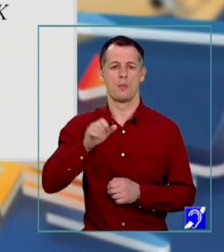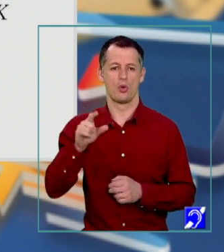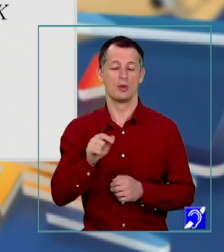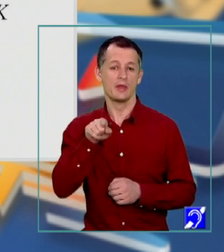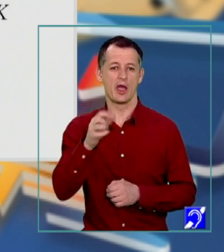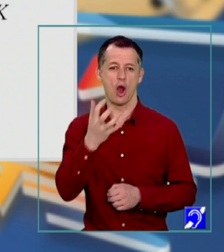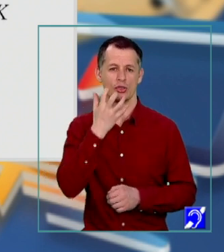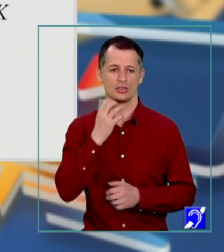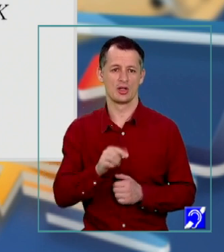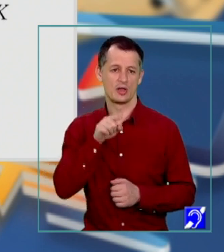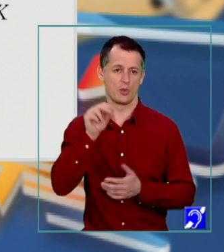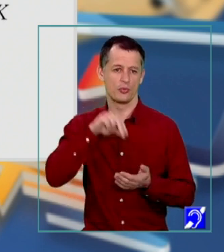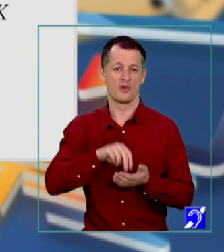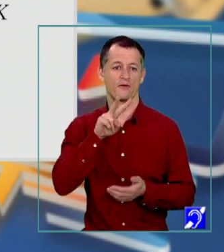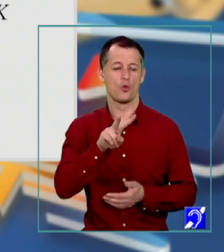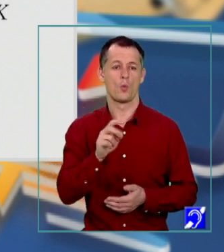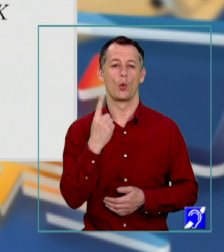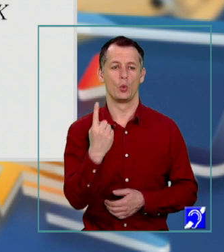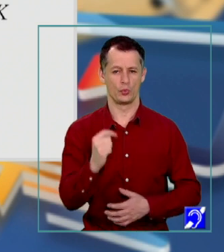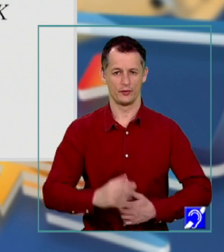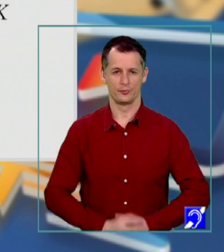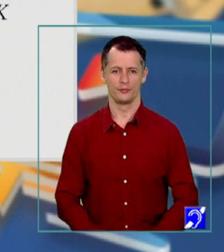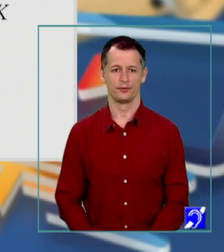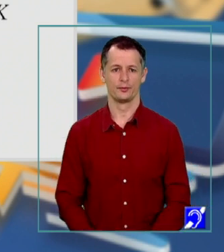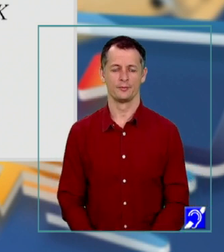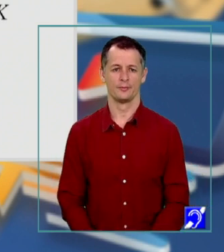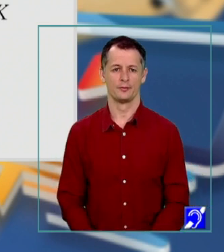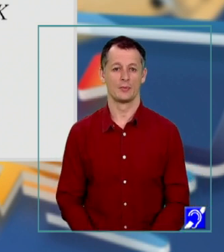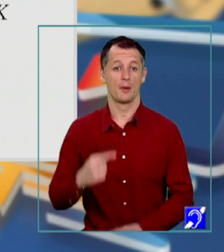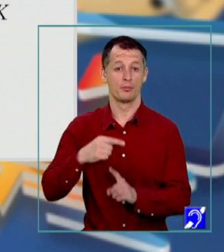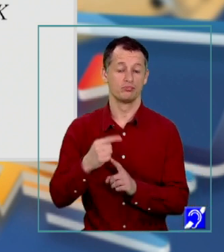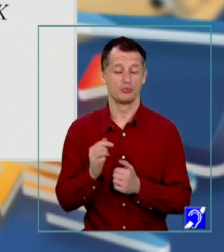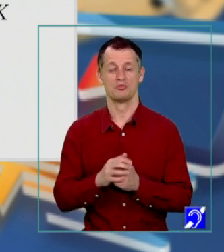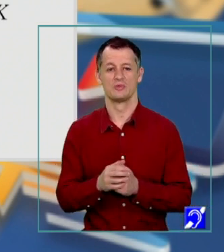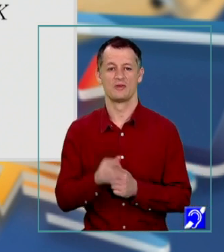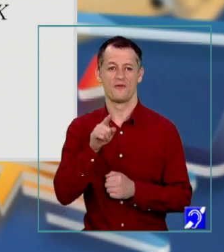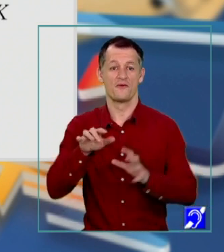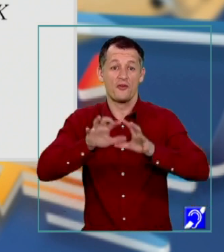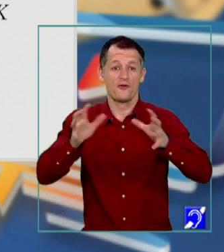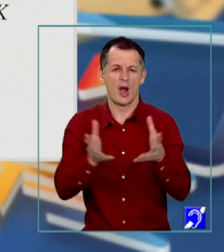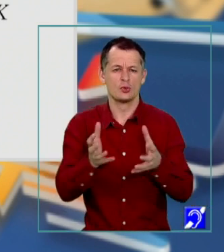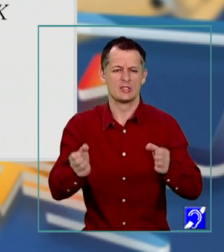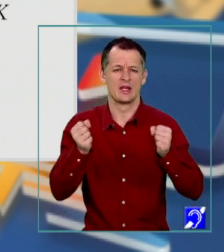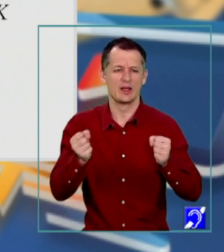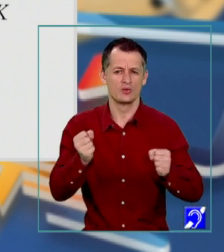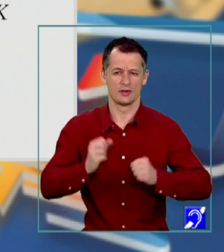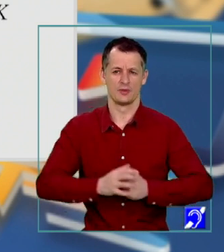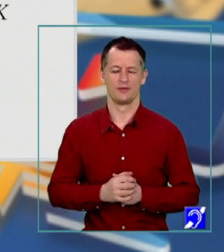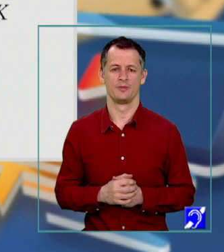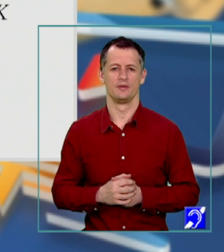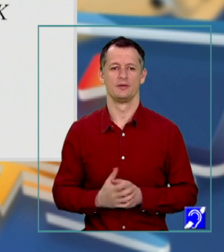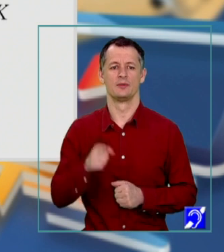pun aici 1, e 1. În plus, vă spuneam, vasul este rigid, deci volumul